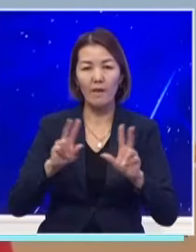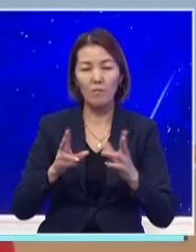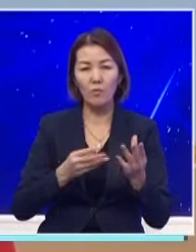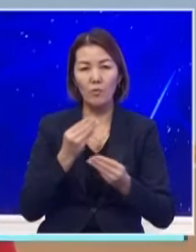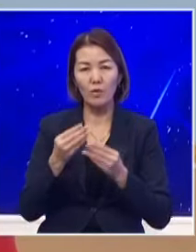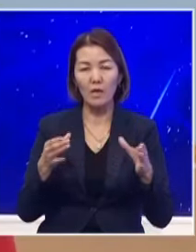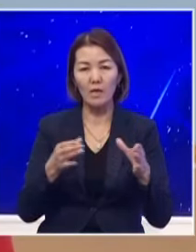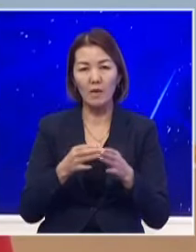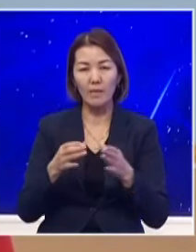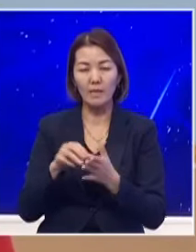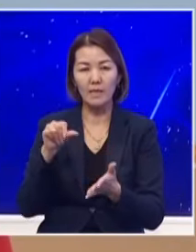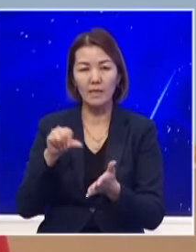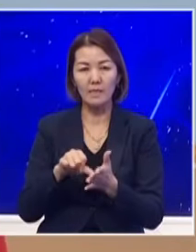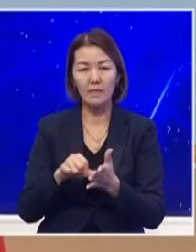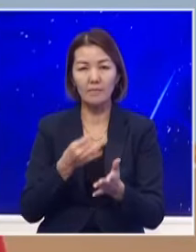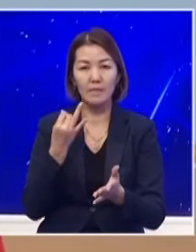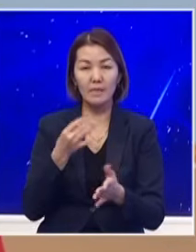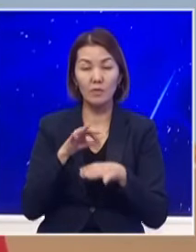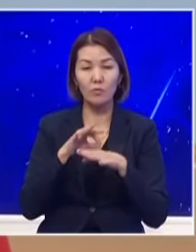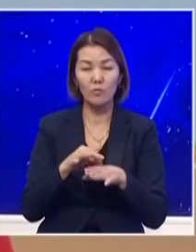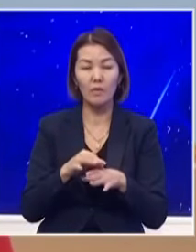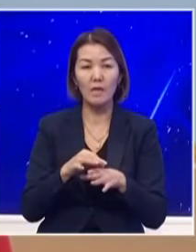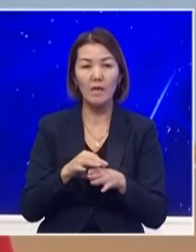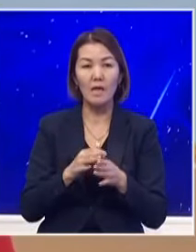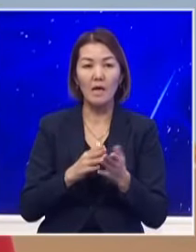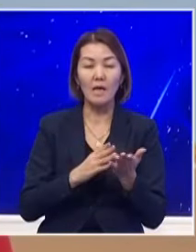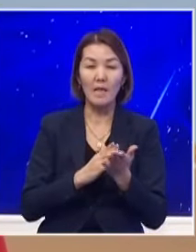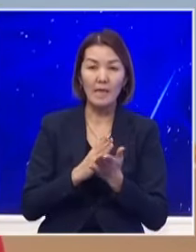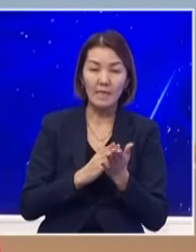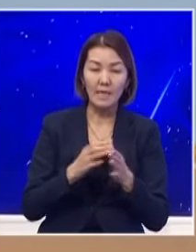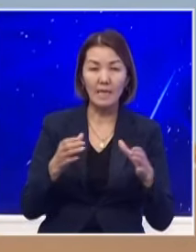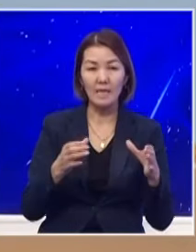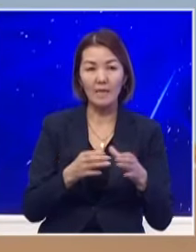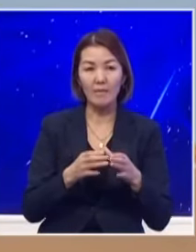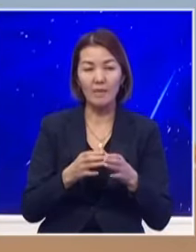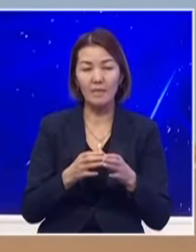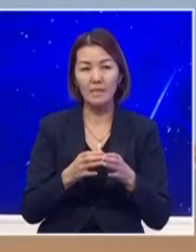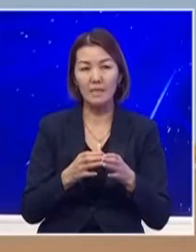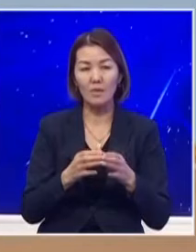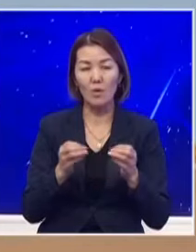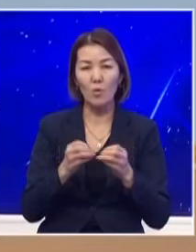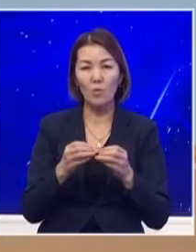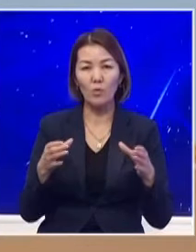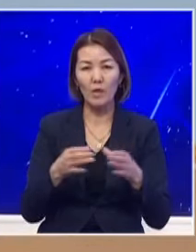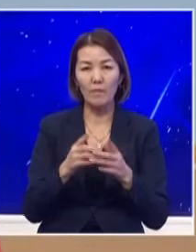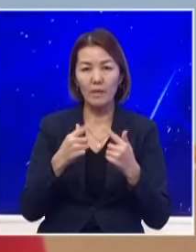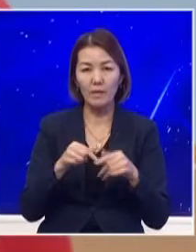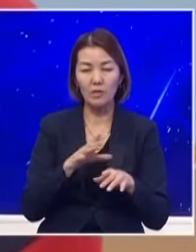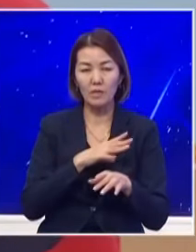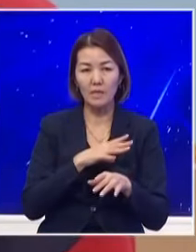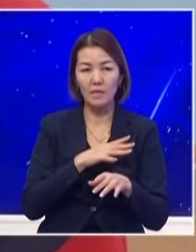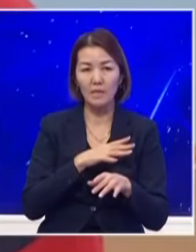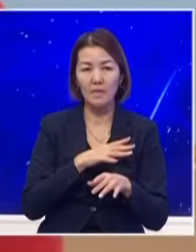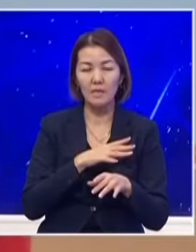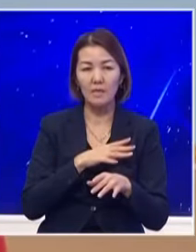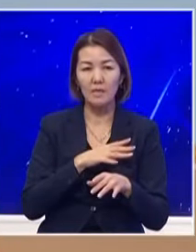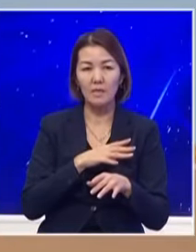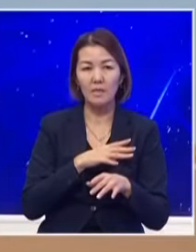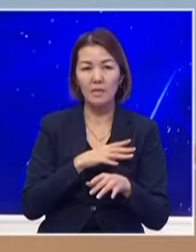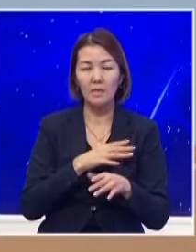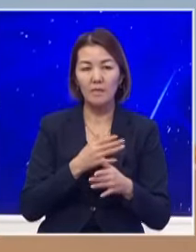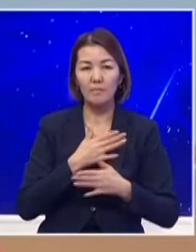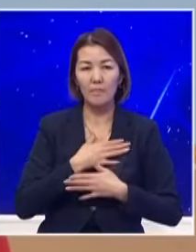командалар келіп, ойын тартысты өтіп жатыр. Ал ардагерлер командасынан округтерден 10 команда жиналды 45 жастағы. Ардагерлер командасын, мен